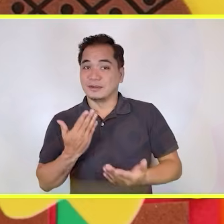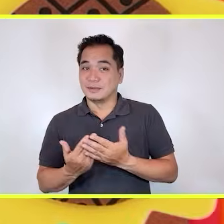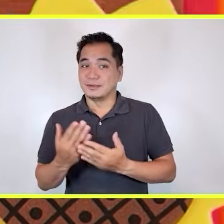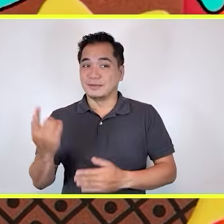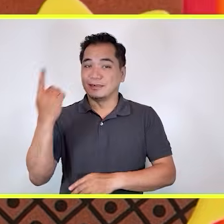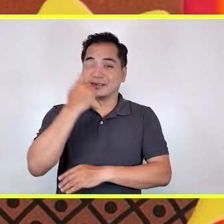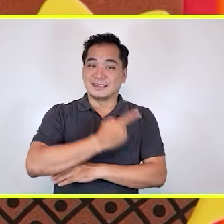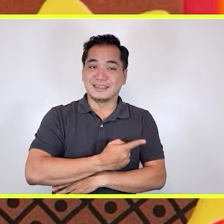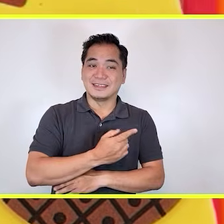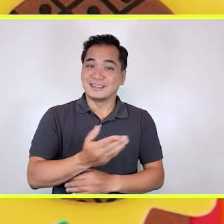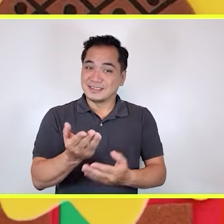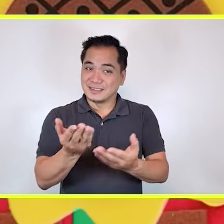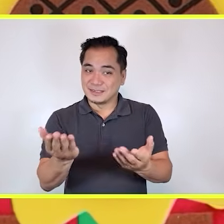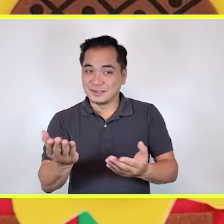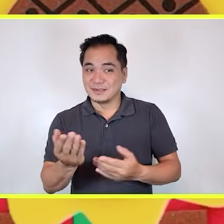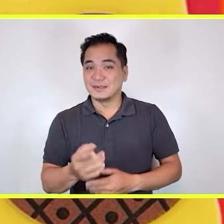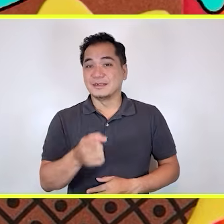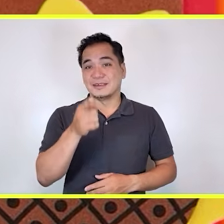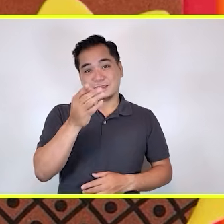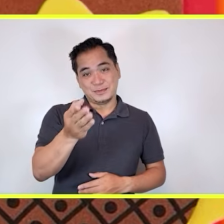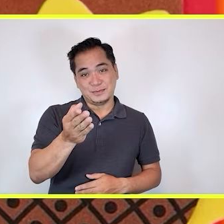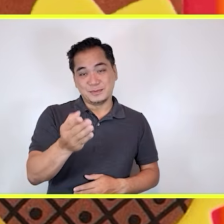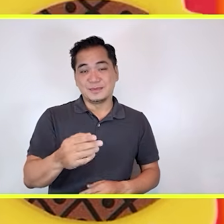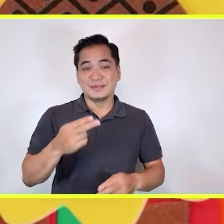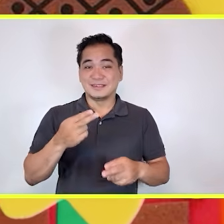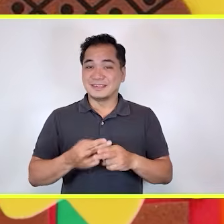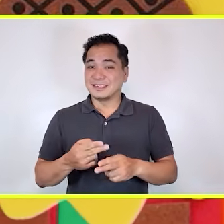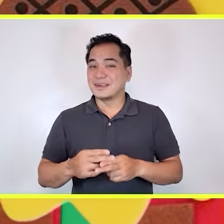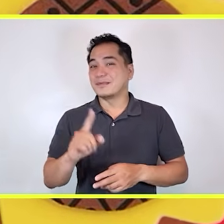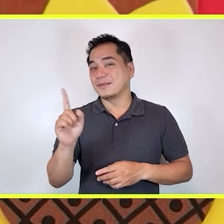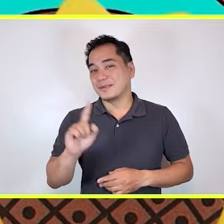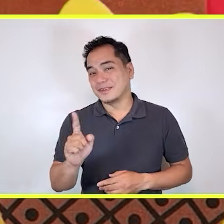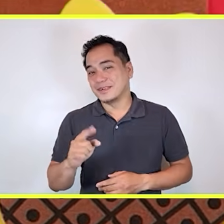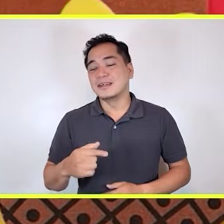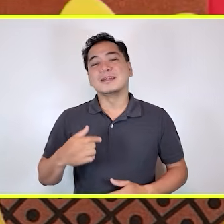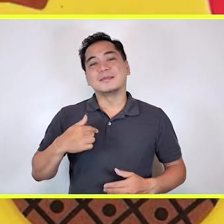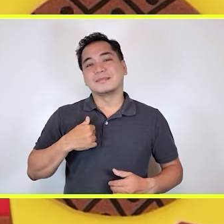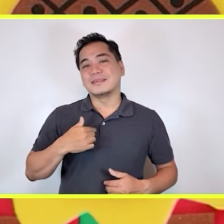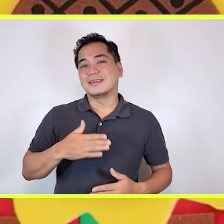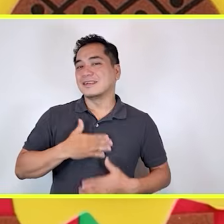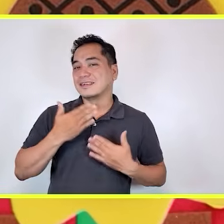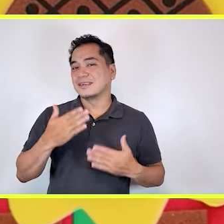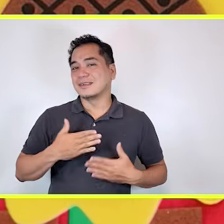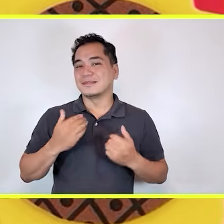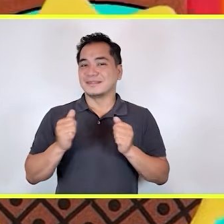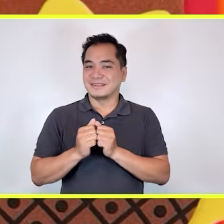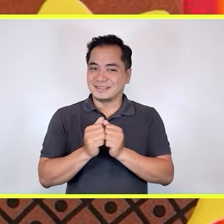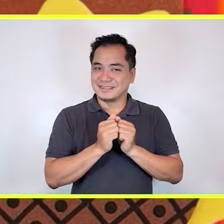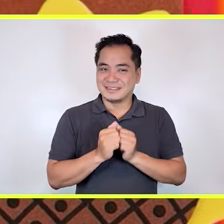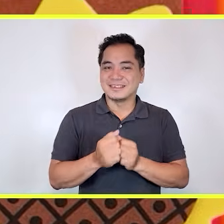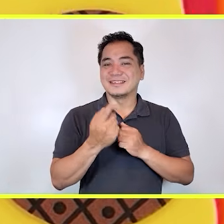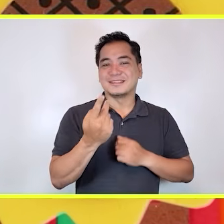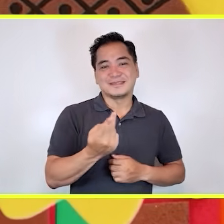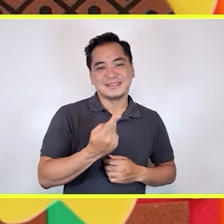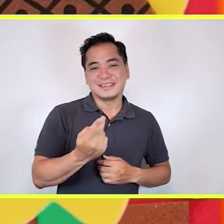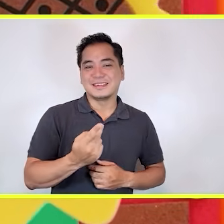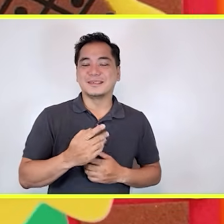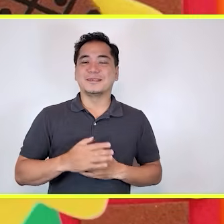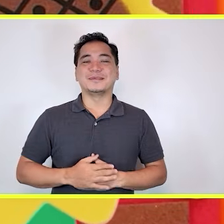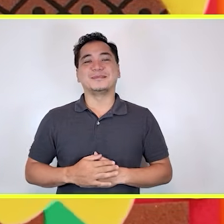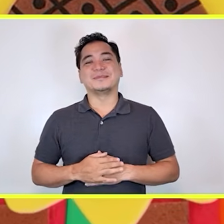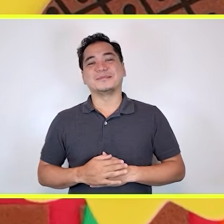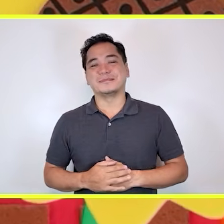Magandang araw sa'yo, anong pangalan mo? Natutuwa ako ngayong magkasama